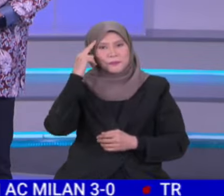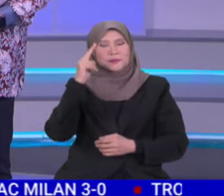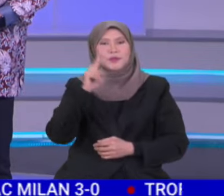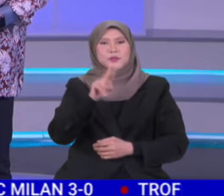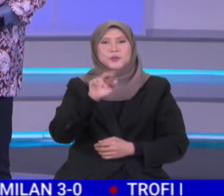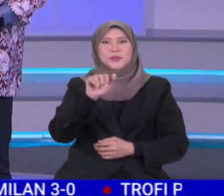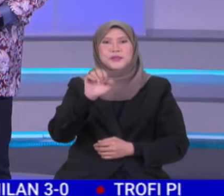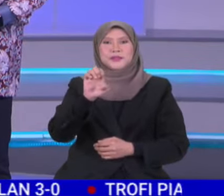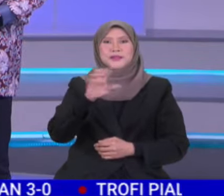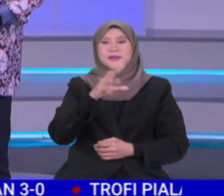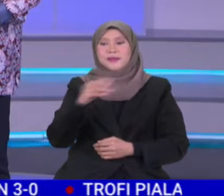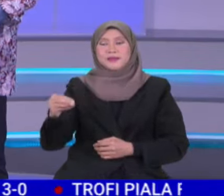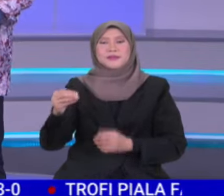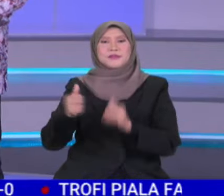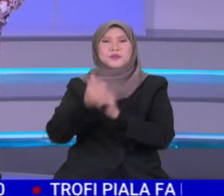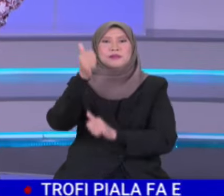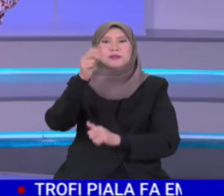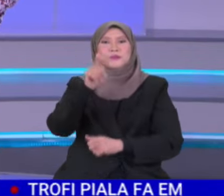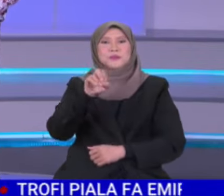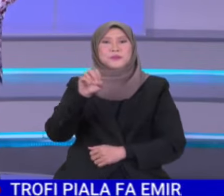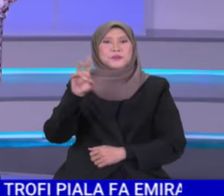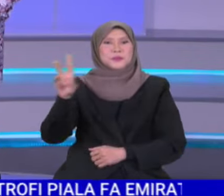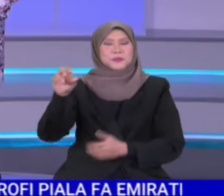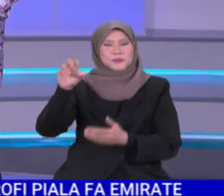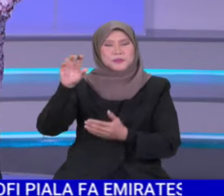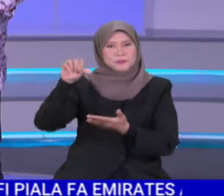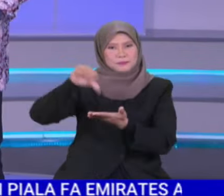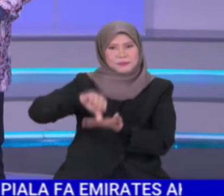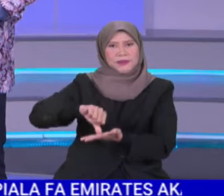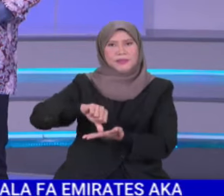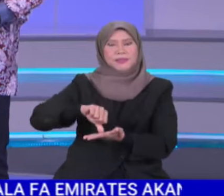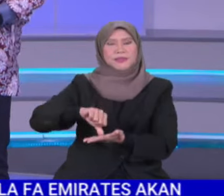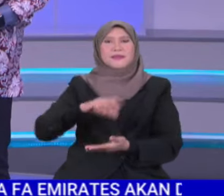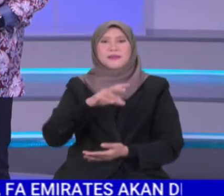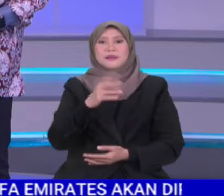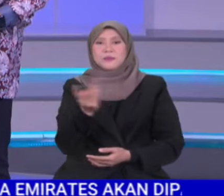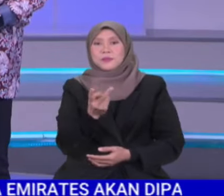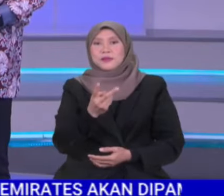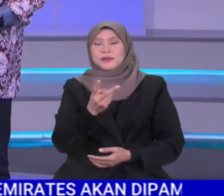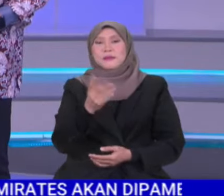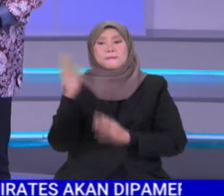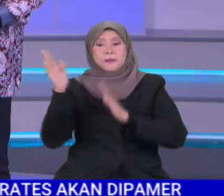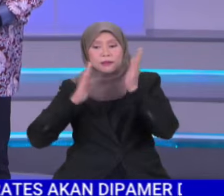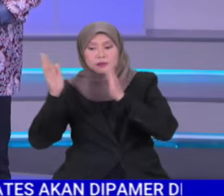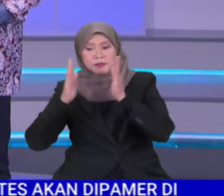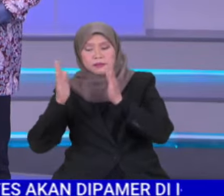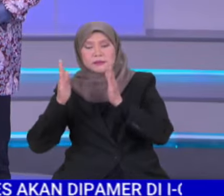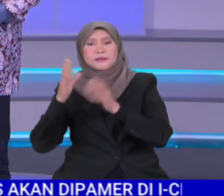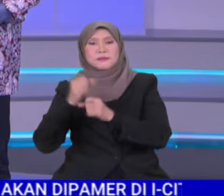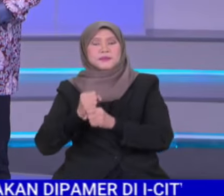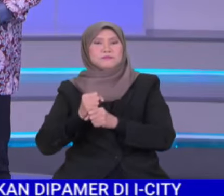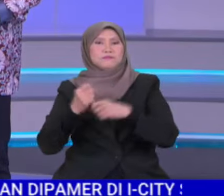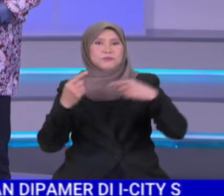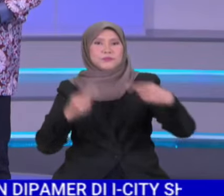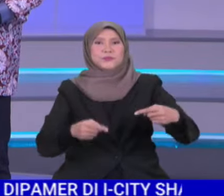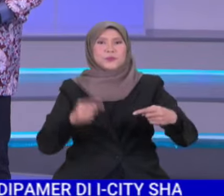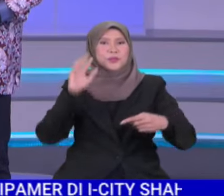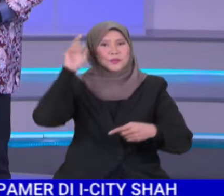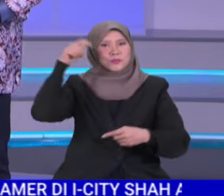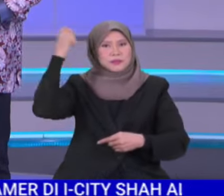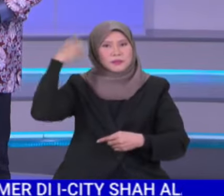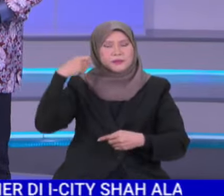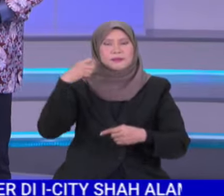UAE dan juara edisi 2017, Iran. Selain Iran dan UAE, Malaysia turut bakal menerima tentangan